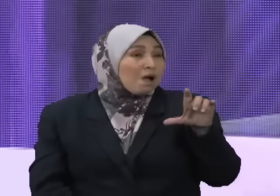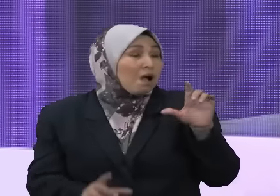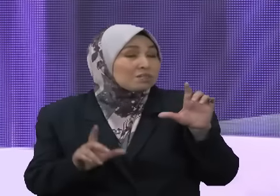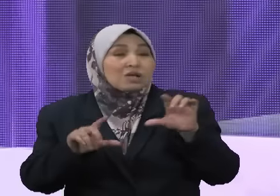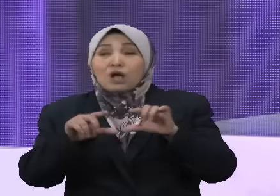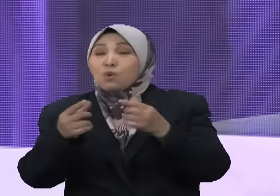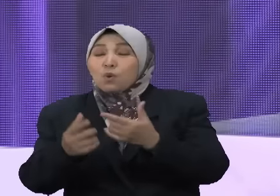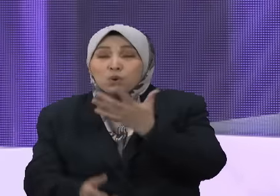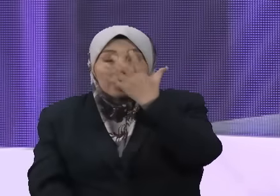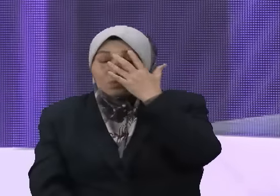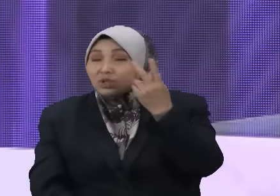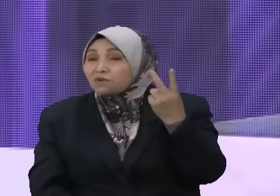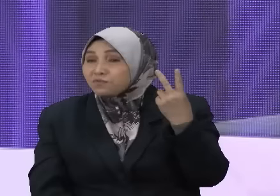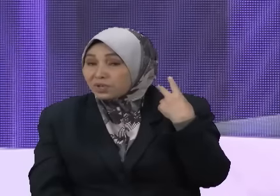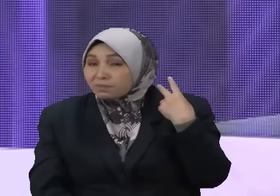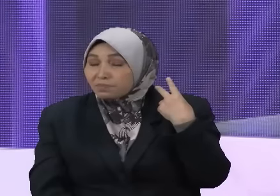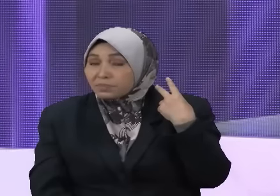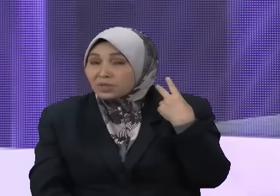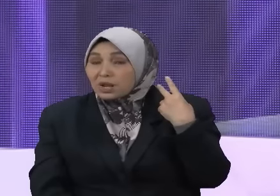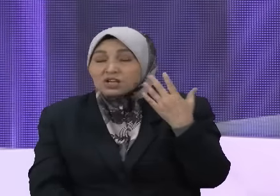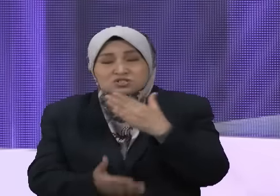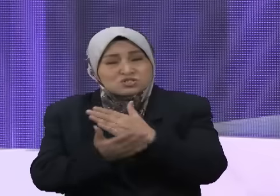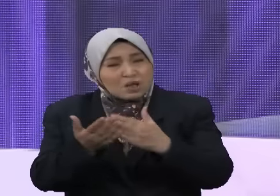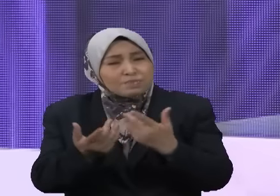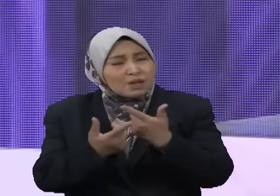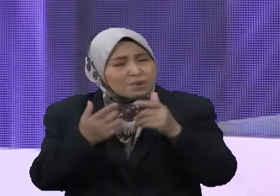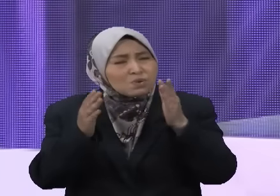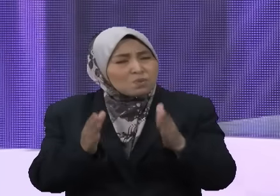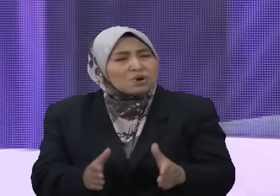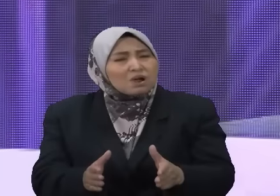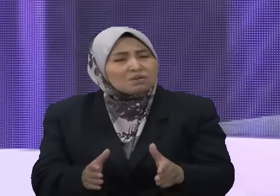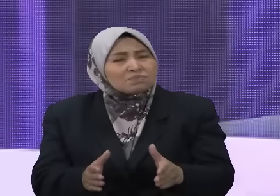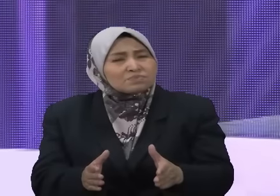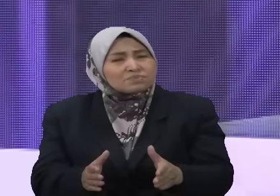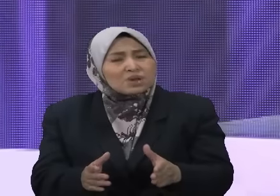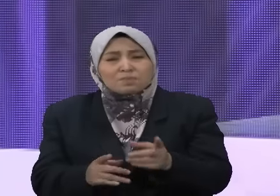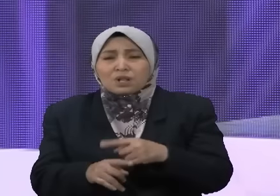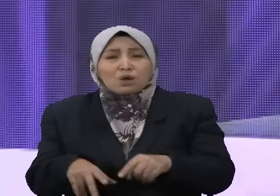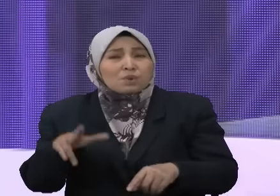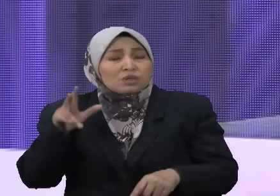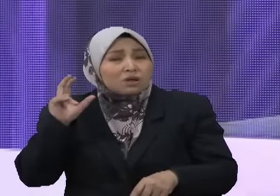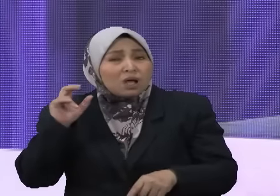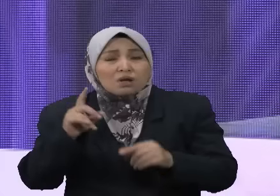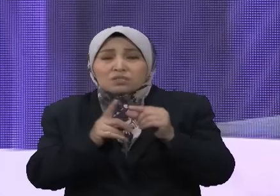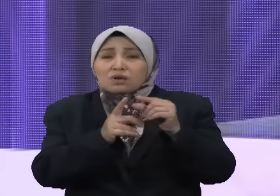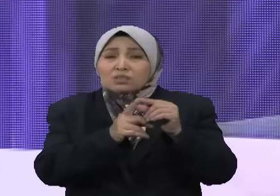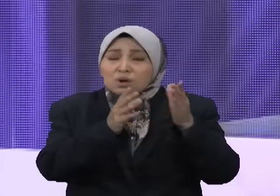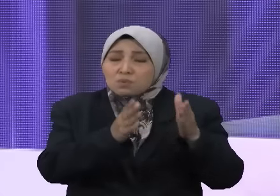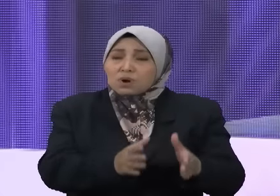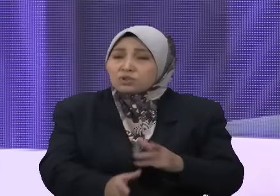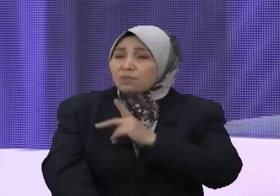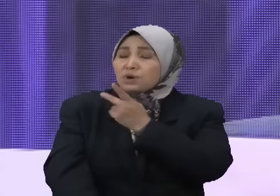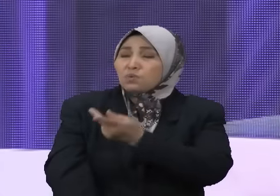golongan munafik setengah daripada orang mereka ini bila Mendengar kata-kata orang yang